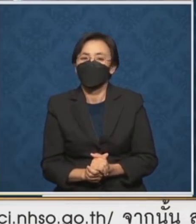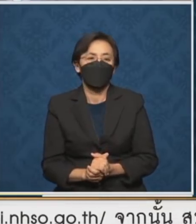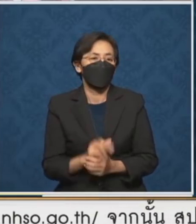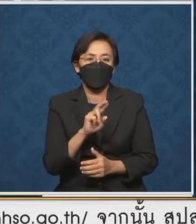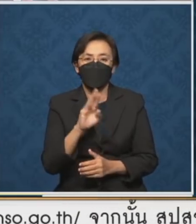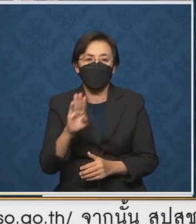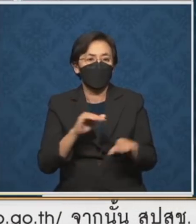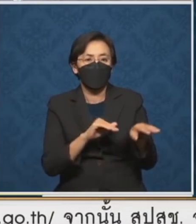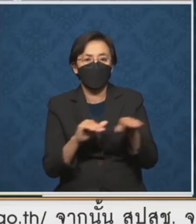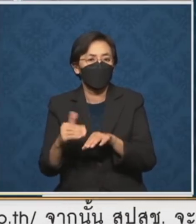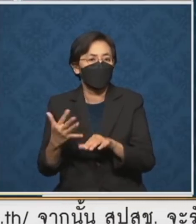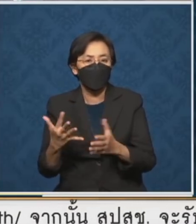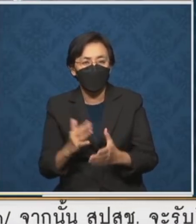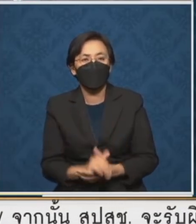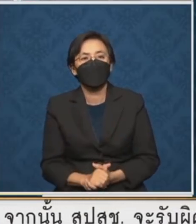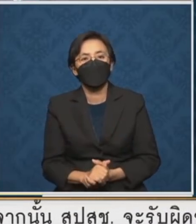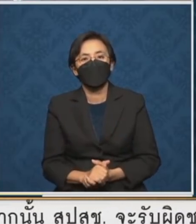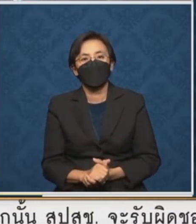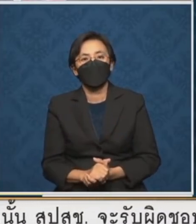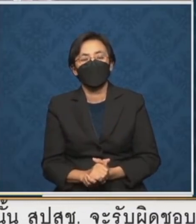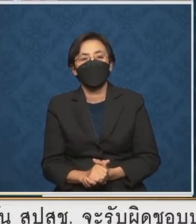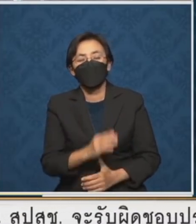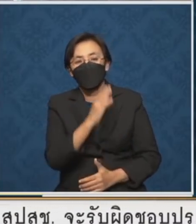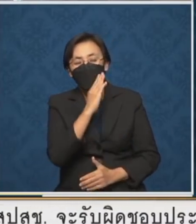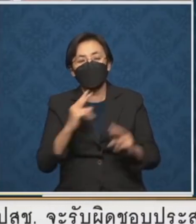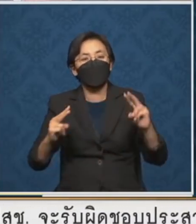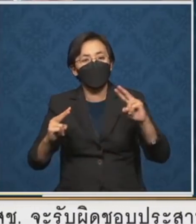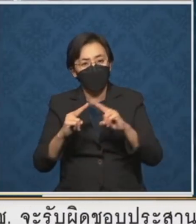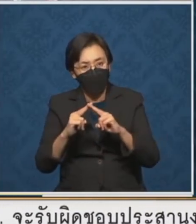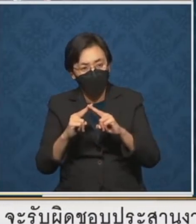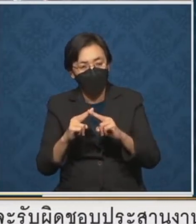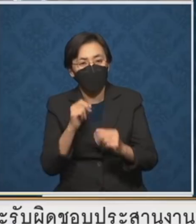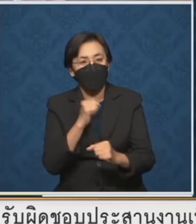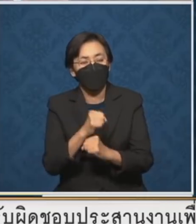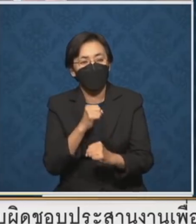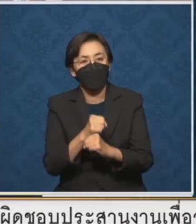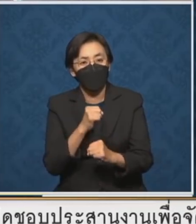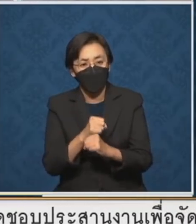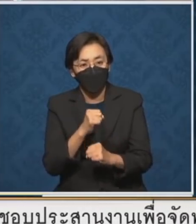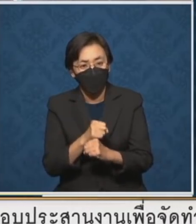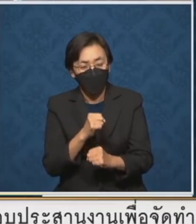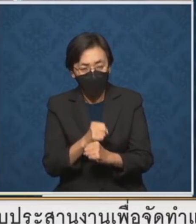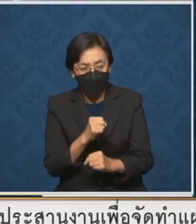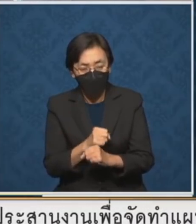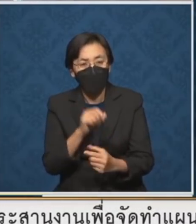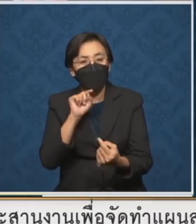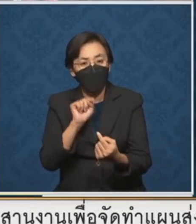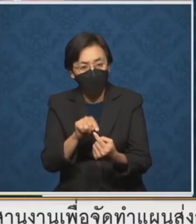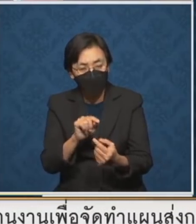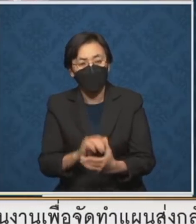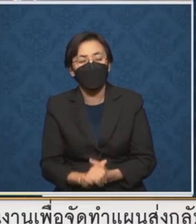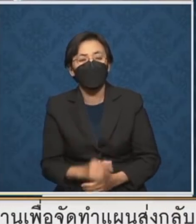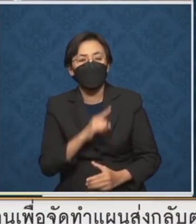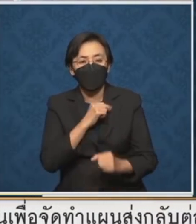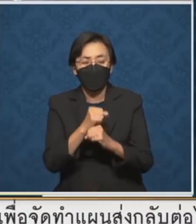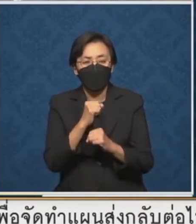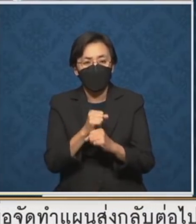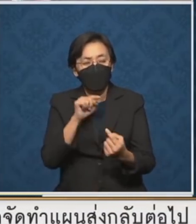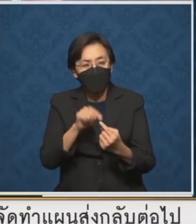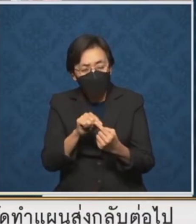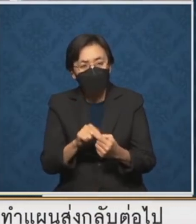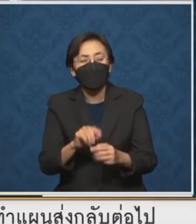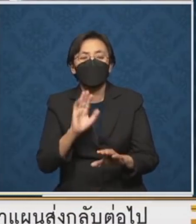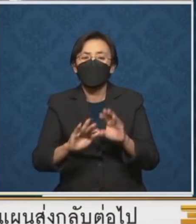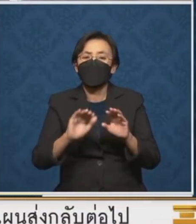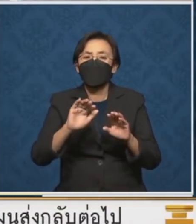านี้ได้อย่างมีประสิทธิภาพครับถ้ากระทรวงทำงานที่ตัวเองควรทำอีกเป็นพันเป็นหมื่นชีวิตอ